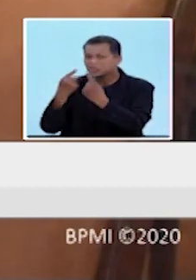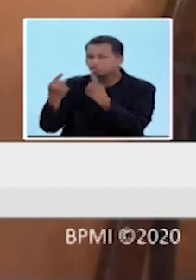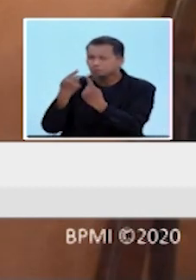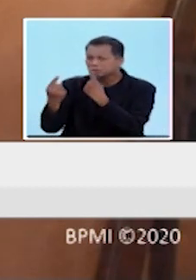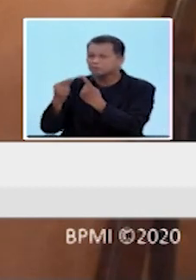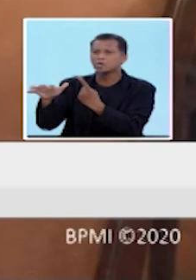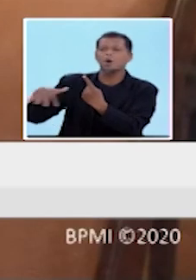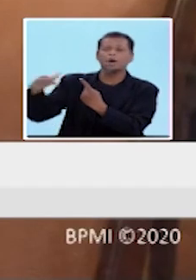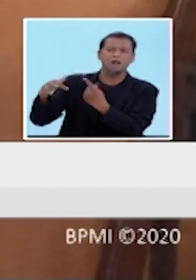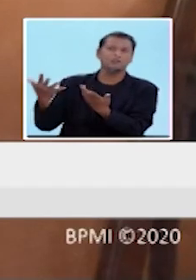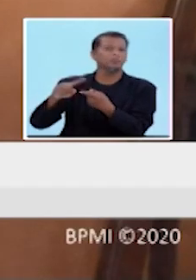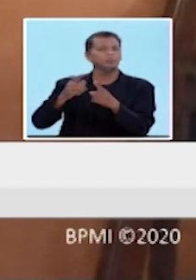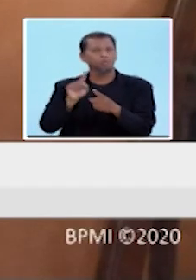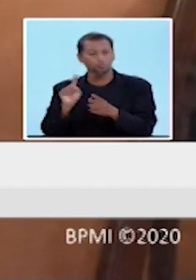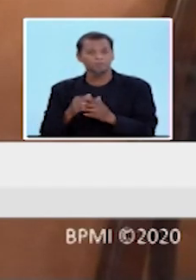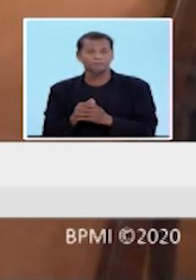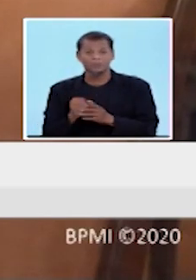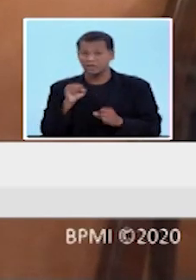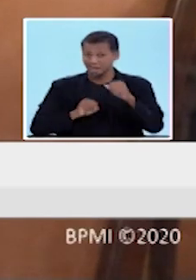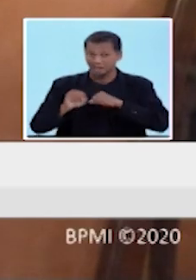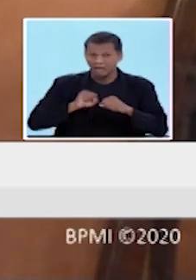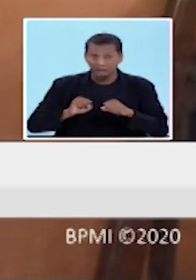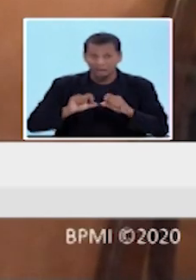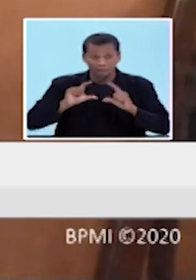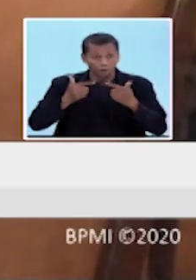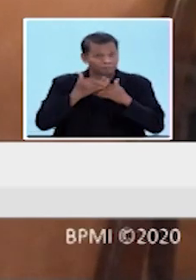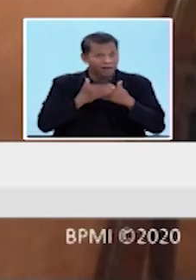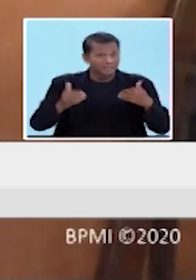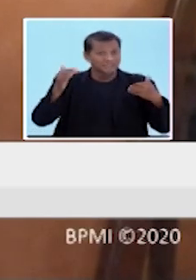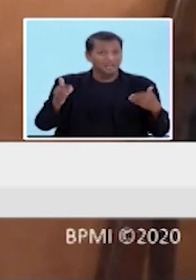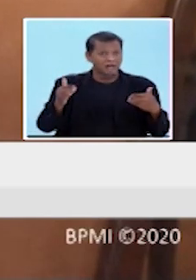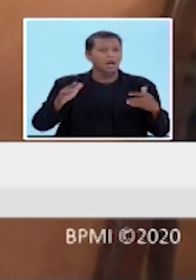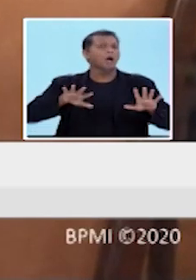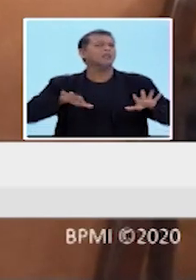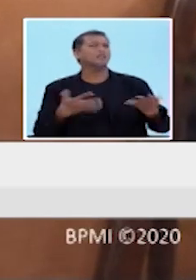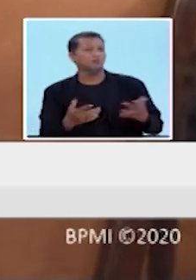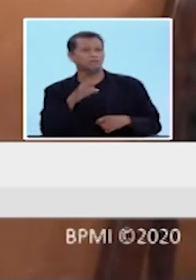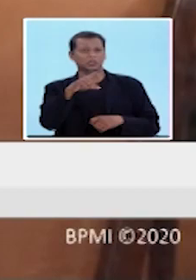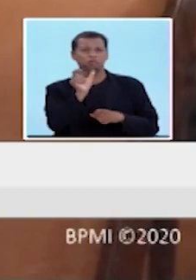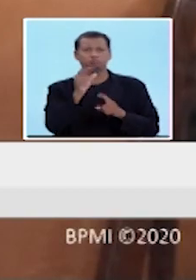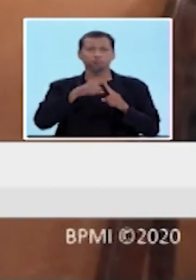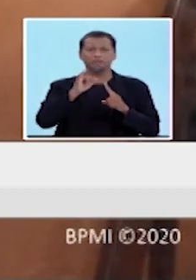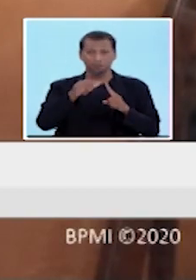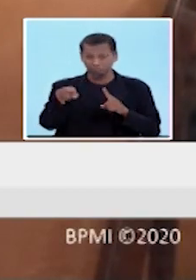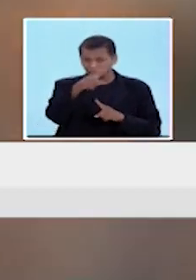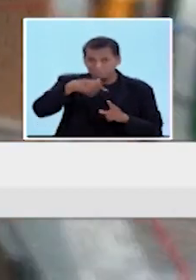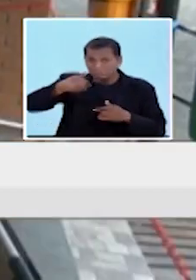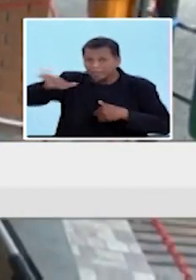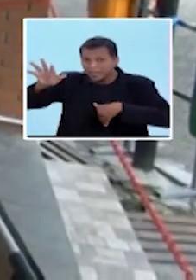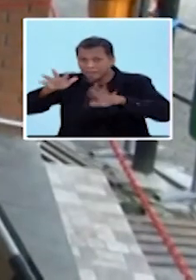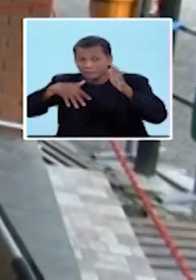kegiatan libur panjang dan cuti bersama ini jangan sampai berdampak pada kenaikan kasus COVID.